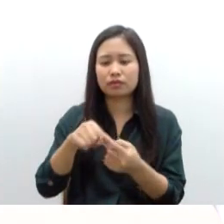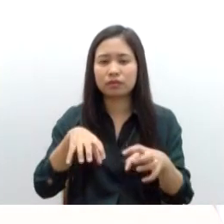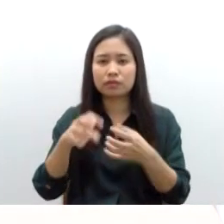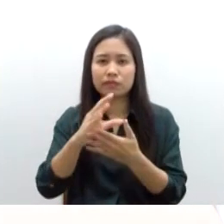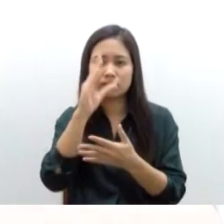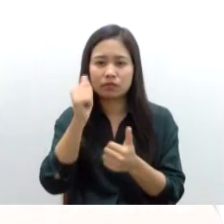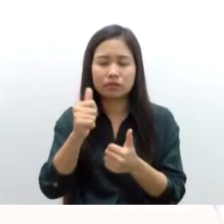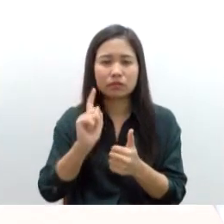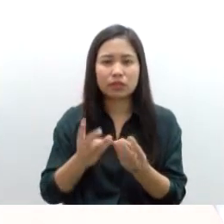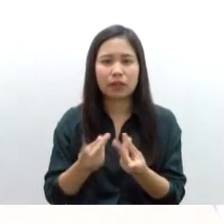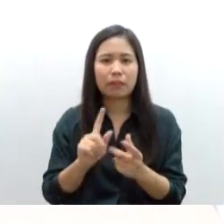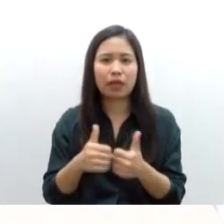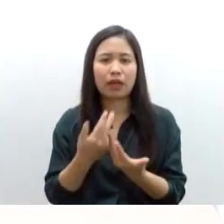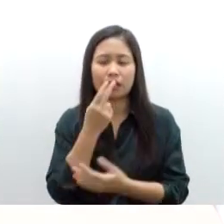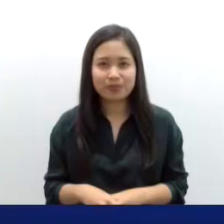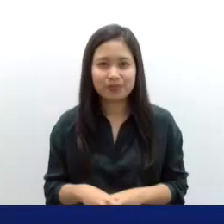ายละเอียดเป็นเช่นไรเชิญรับชมครับ